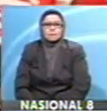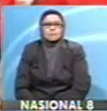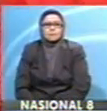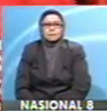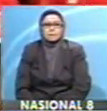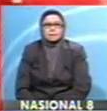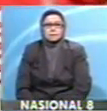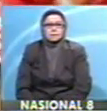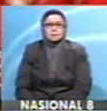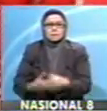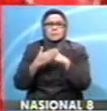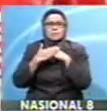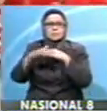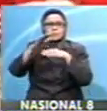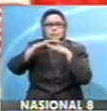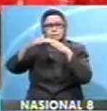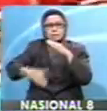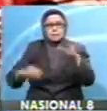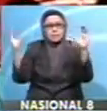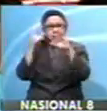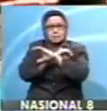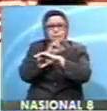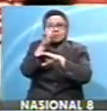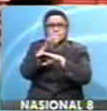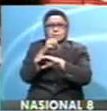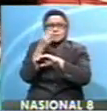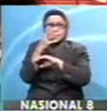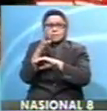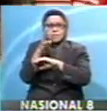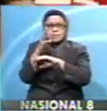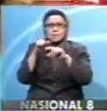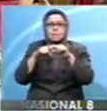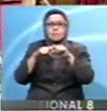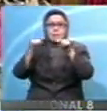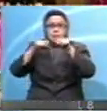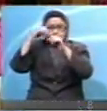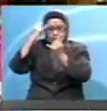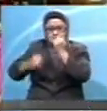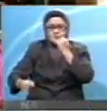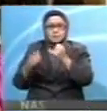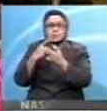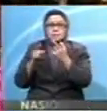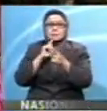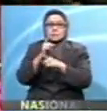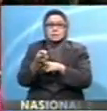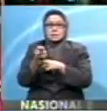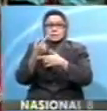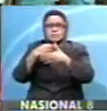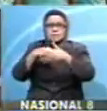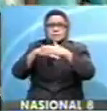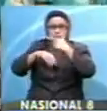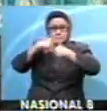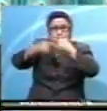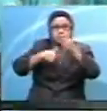ini selepas mengakhiri cabaran 2014 di tangga tercorot Liga Super sekaligus terjerumus dalam saingan Liga premiier